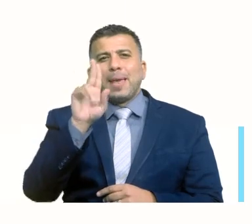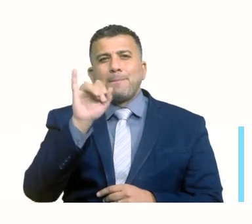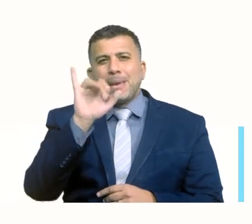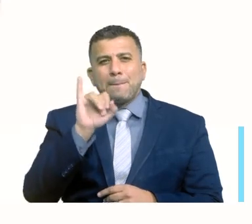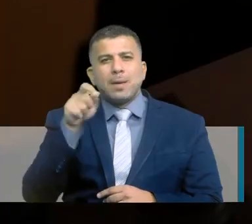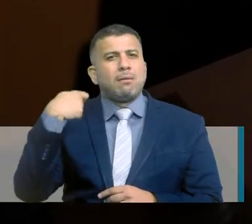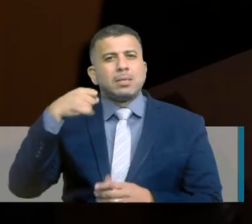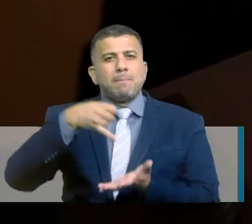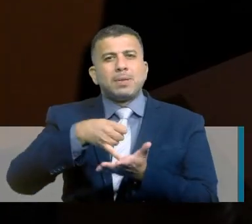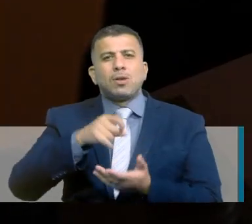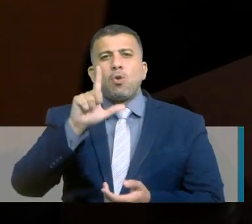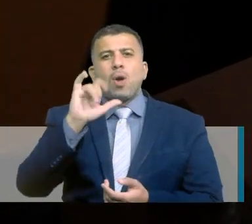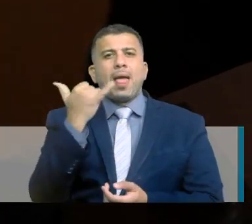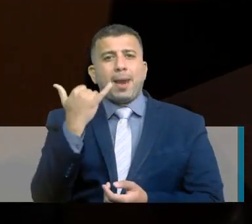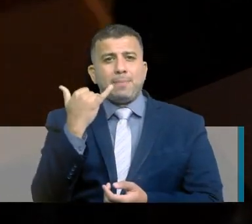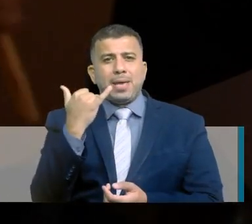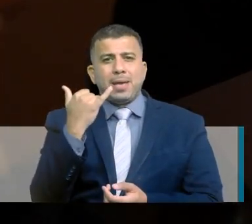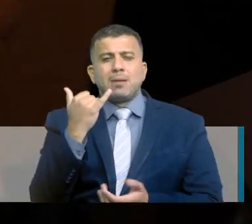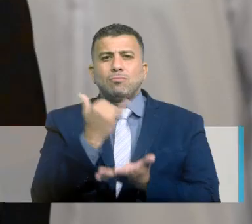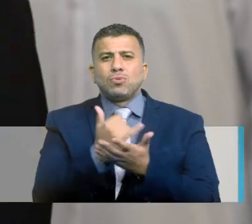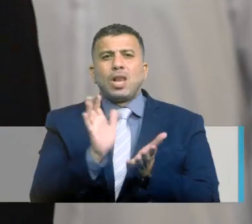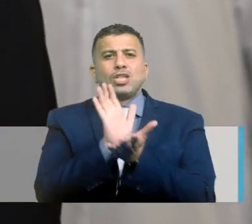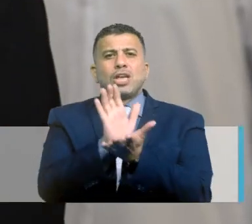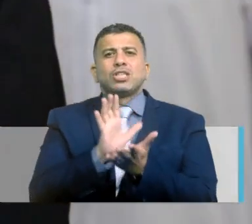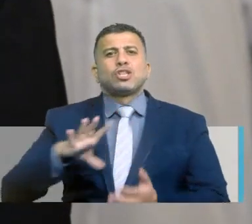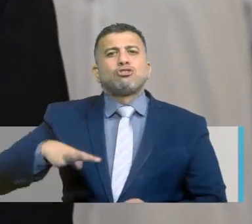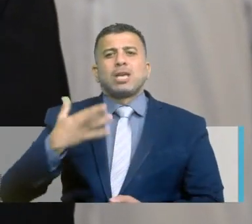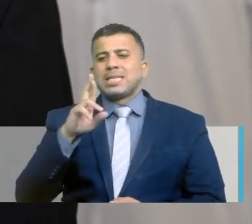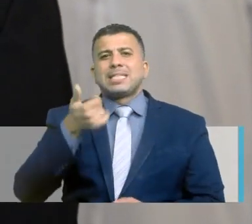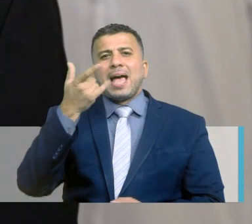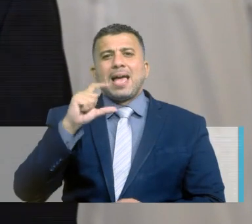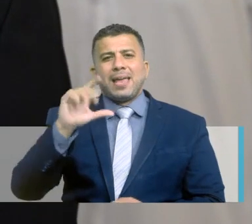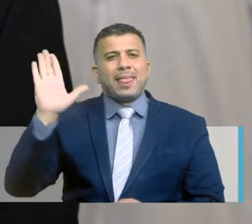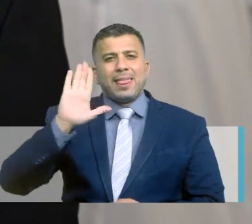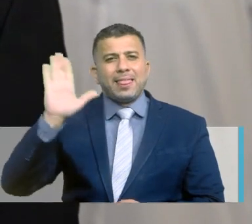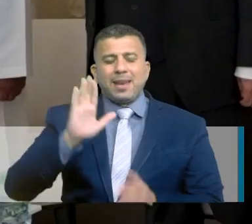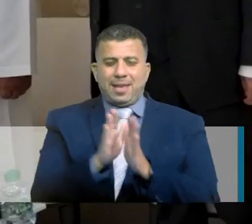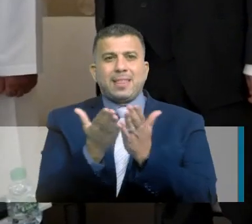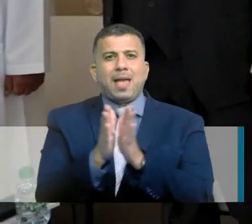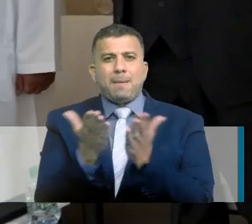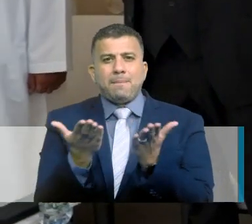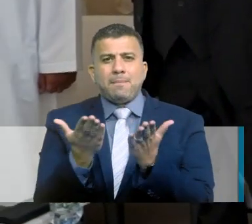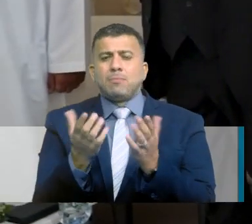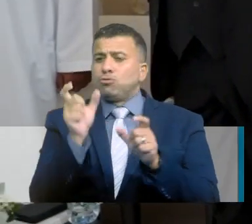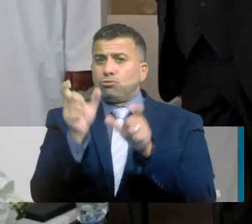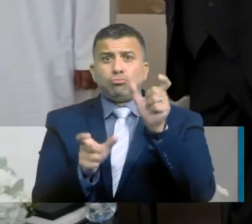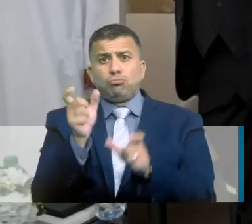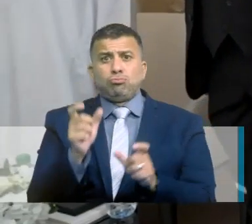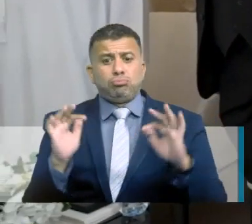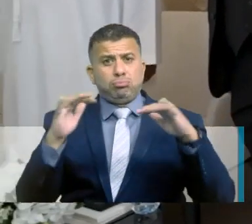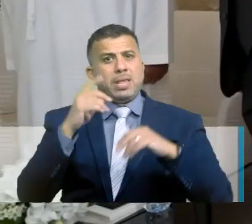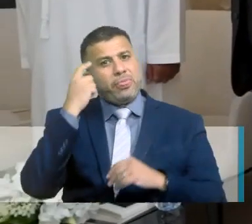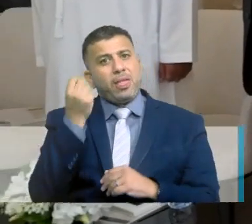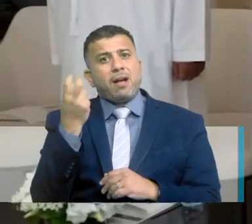مركز ابو ظبي للغه العربيه الامين العام لجائزه الشيخ زايد للكتابه وجمع من الشخصيات